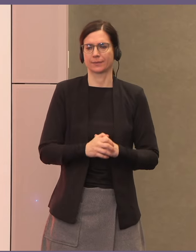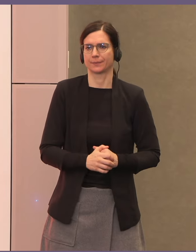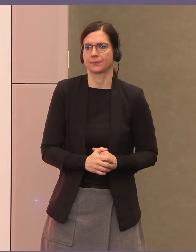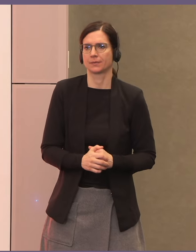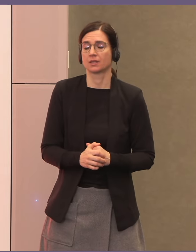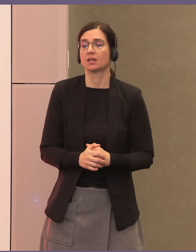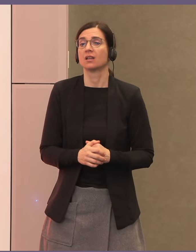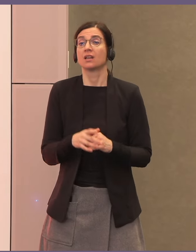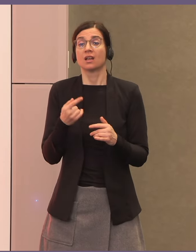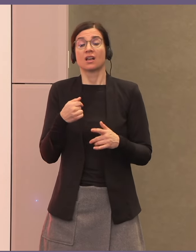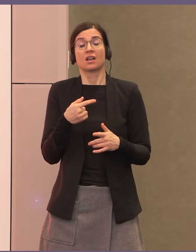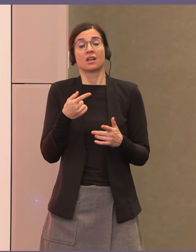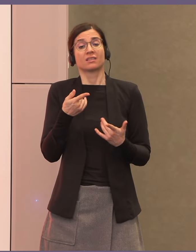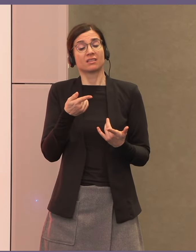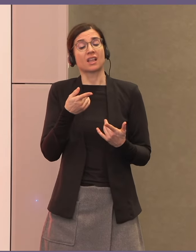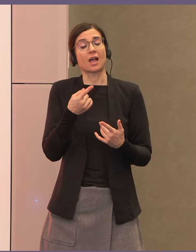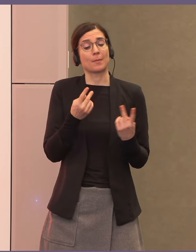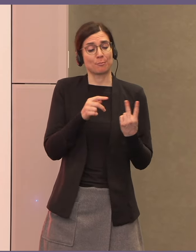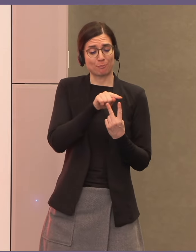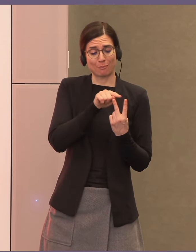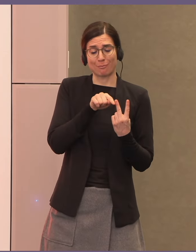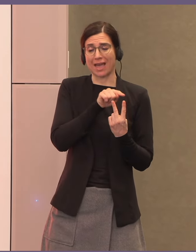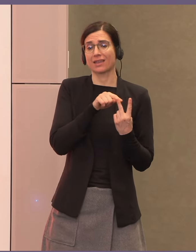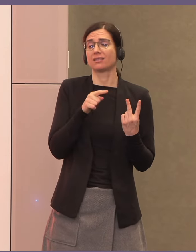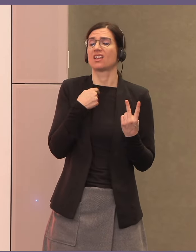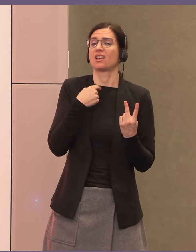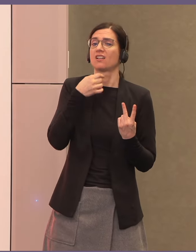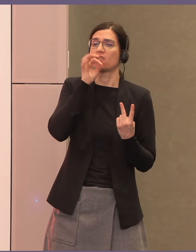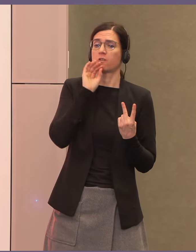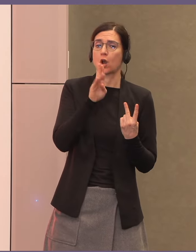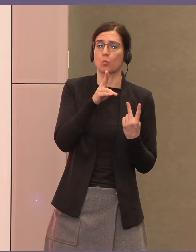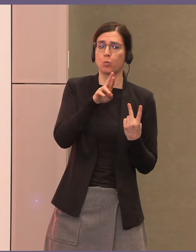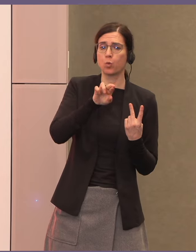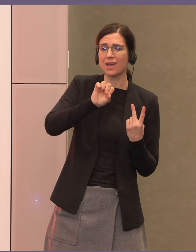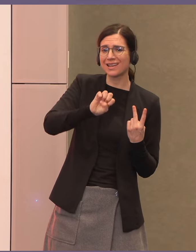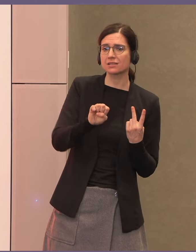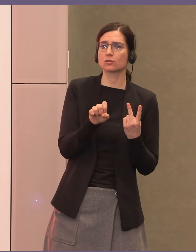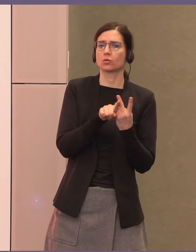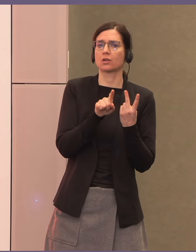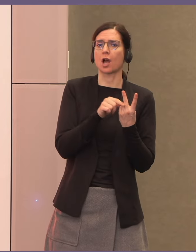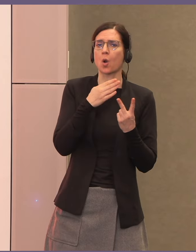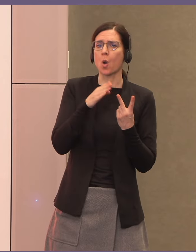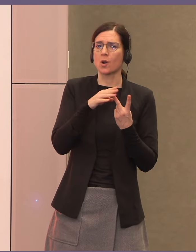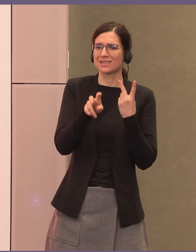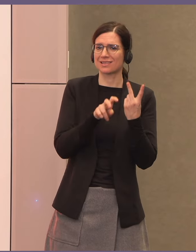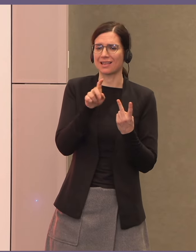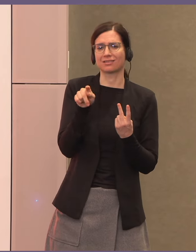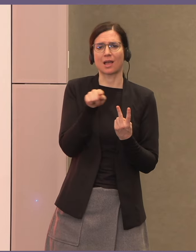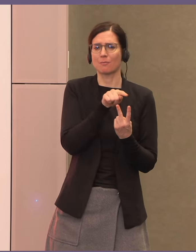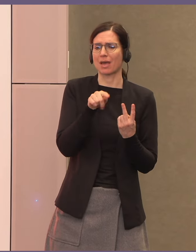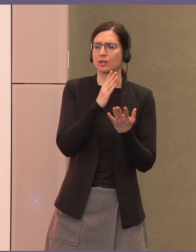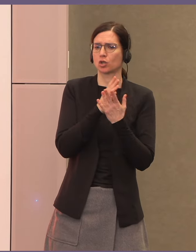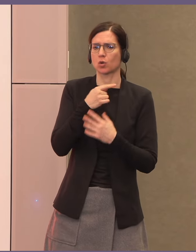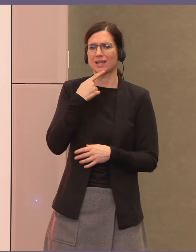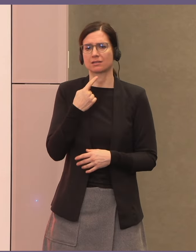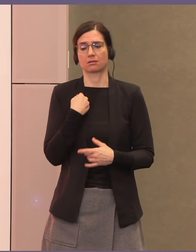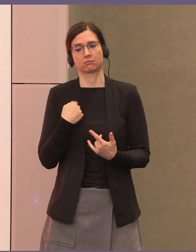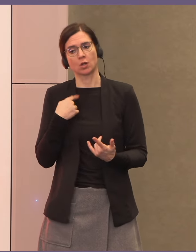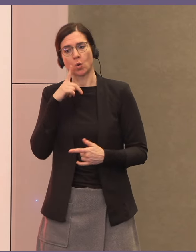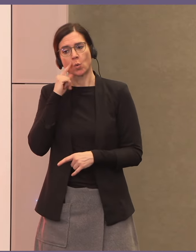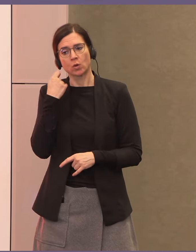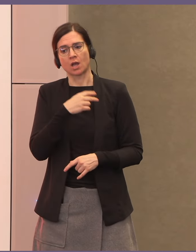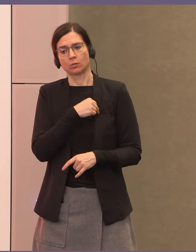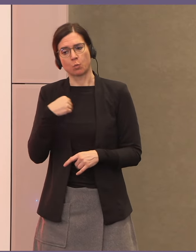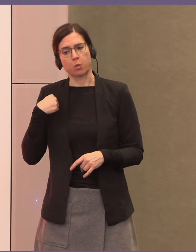Präsidentin Burris und Eva-Maria Holzleitner. Die Mitgliedstaaten der Europäischen Union wie Ungarn und Polen zum